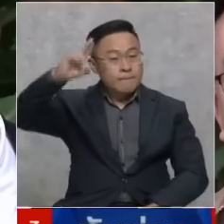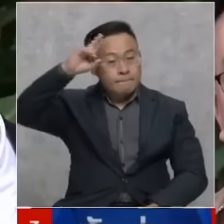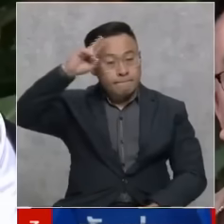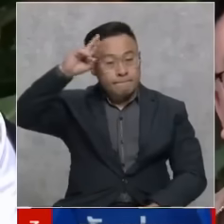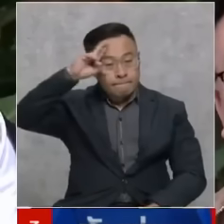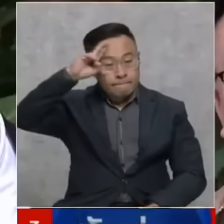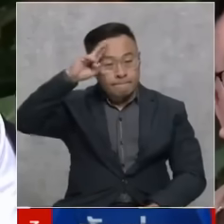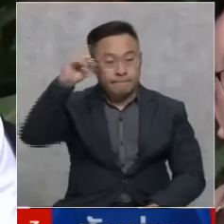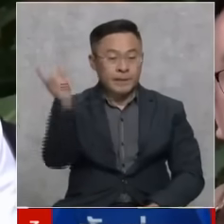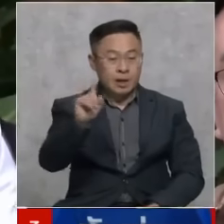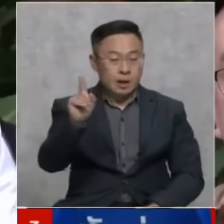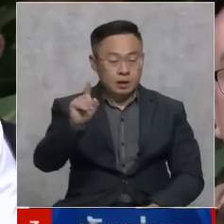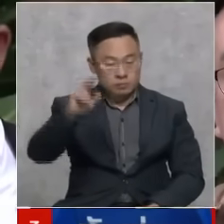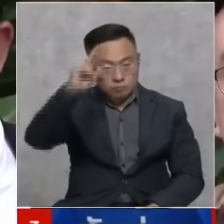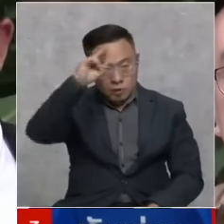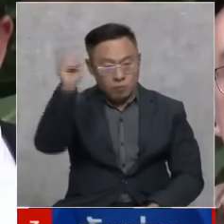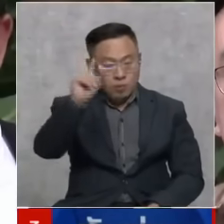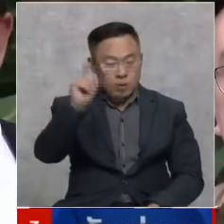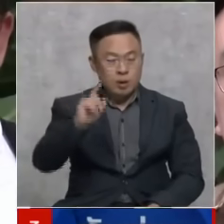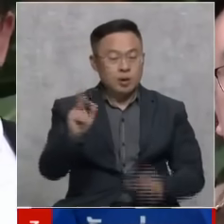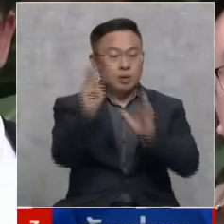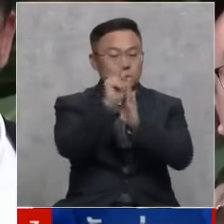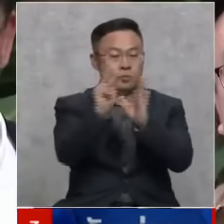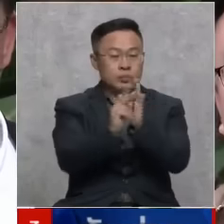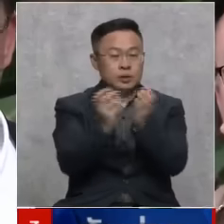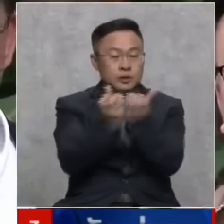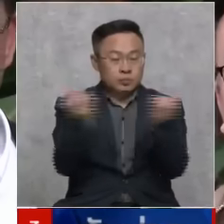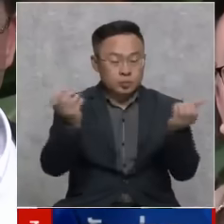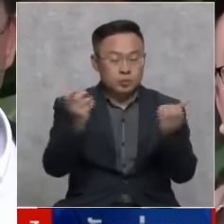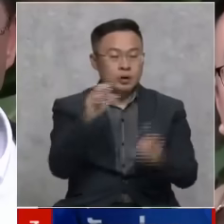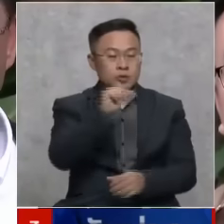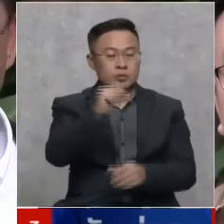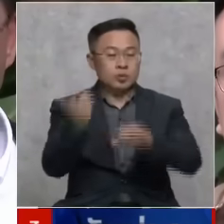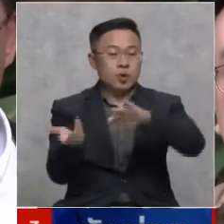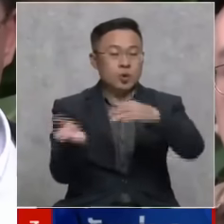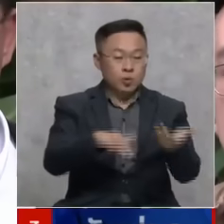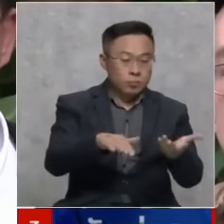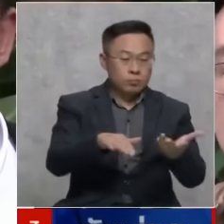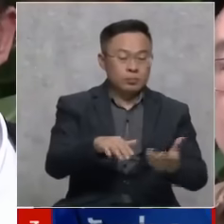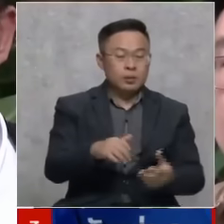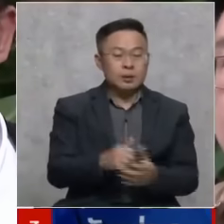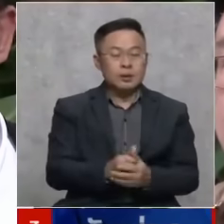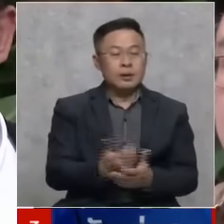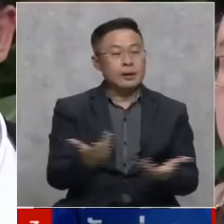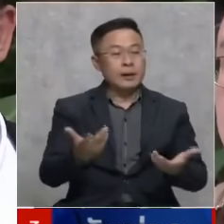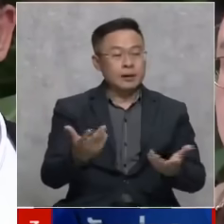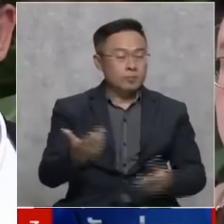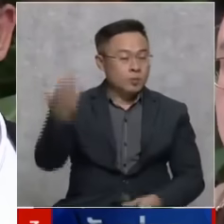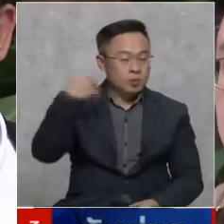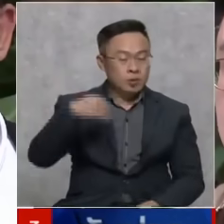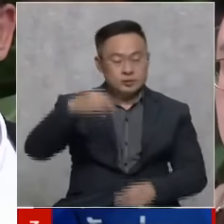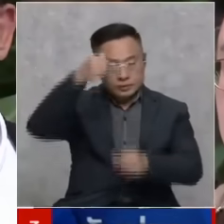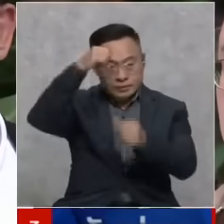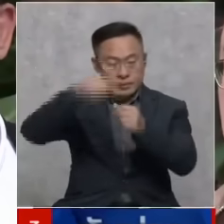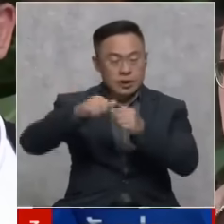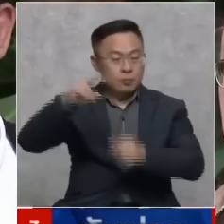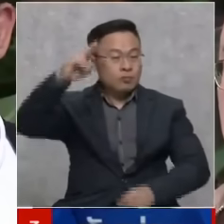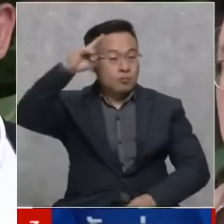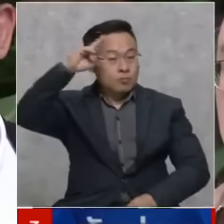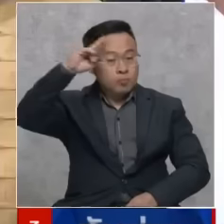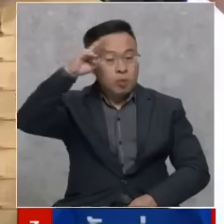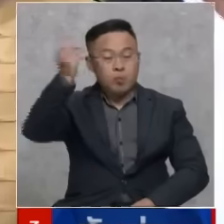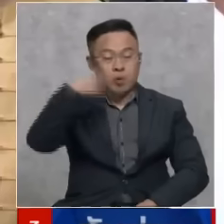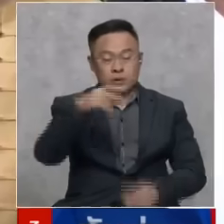นะคะที่บอกว่าไม่เคยพูดแก้รัฐธรรมนูญเสร็จยุบสภาแต่สมัยที่เป็นหัวหน้าพรรคเพื่อไทยเนี่ยเคยบอกว่าจะคืนอำนาจให้กับประชาช